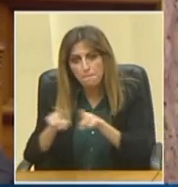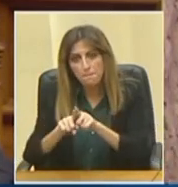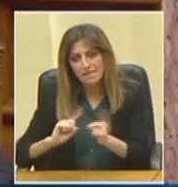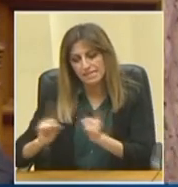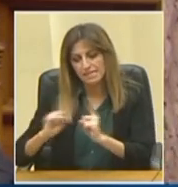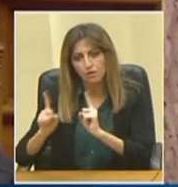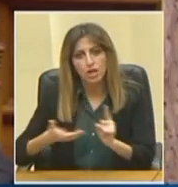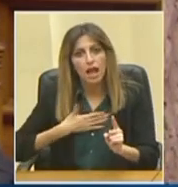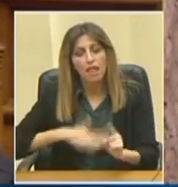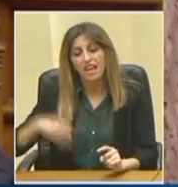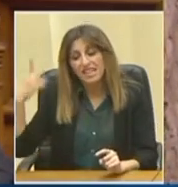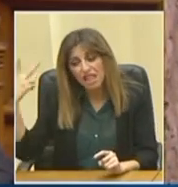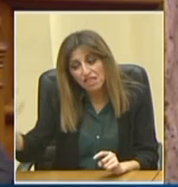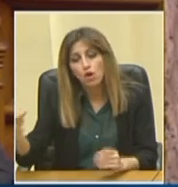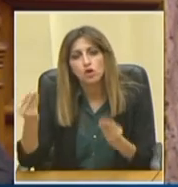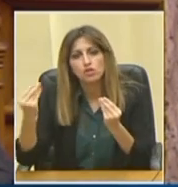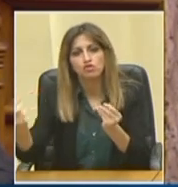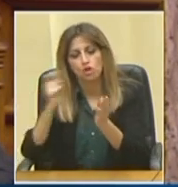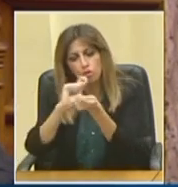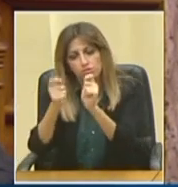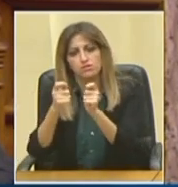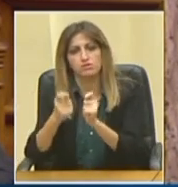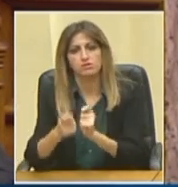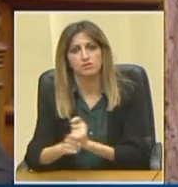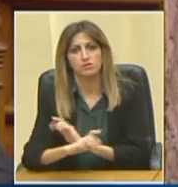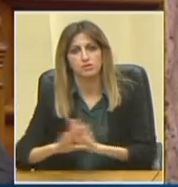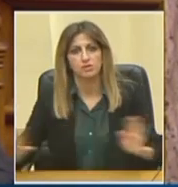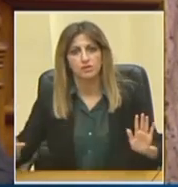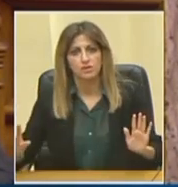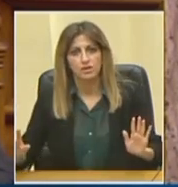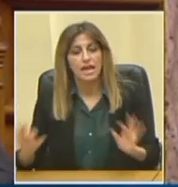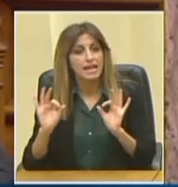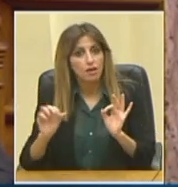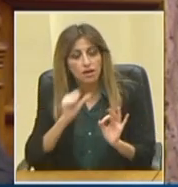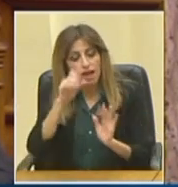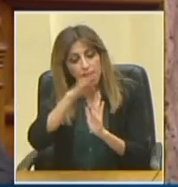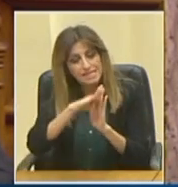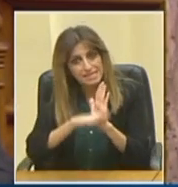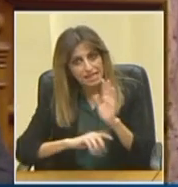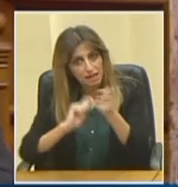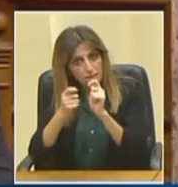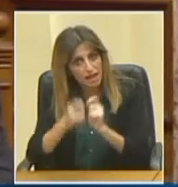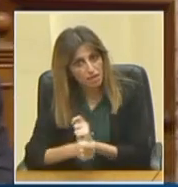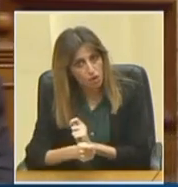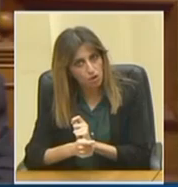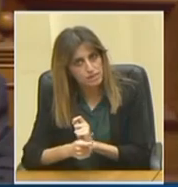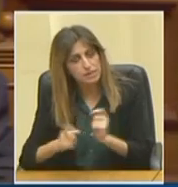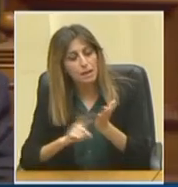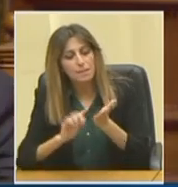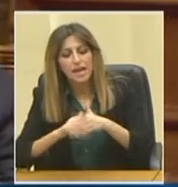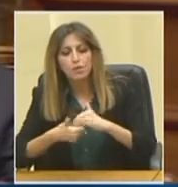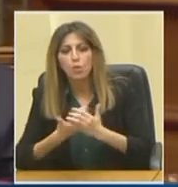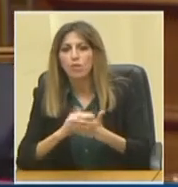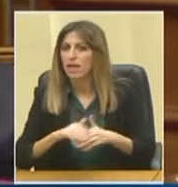Δεν προβλέπει, βεβαίως, δεν είναι ουδέτερη πολιτικά η αναθεώρηση συντάγματος. Γι' αυτό λοιπόν και προτείνεται